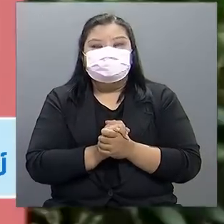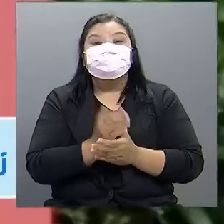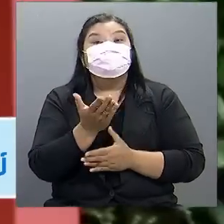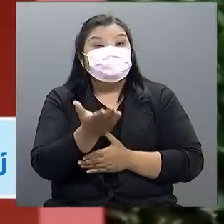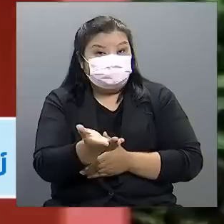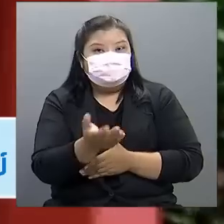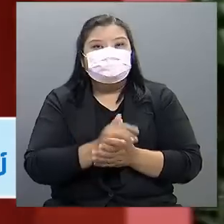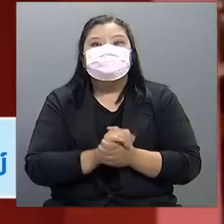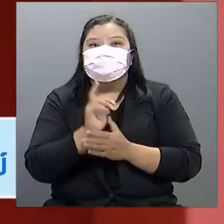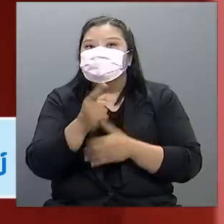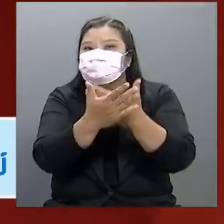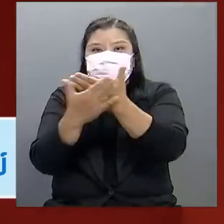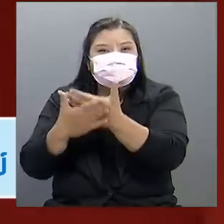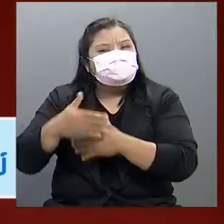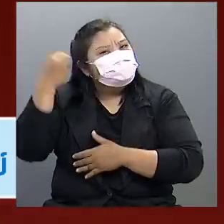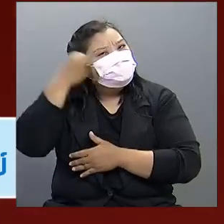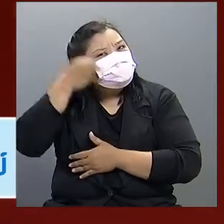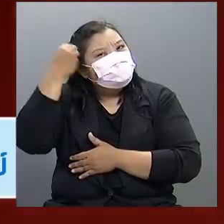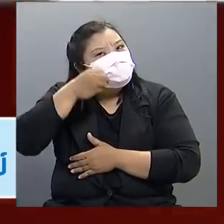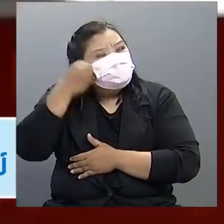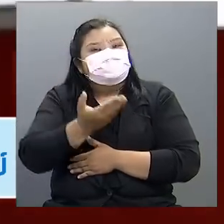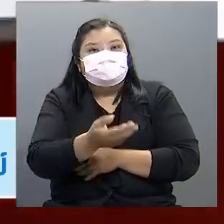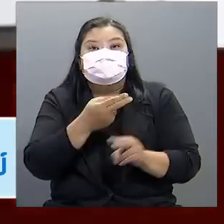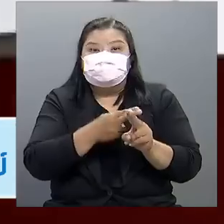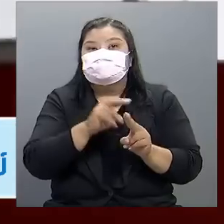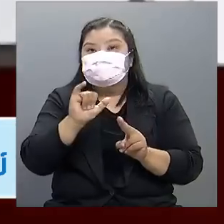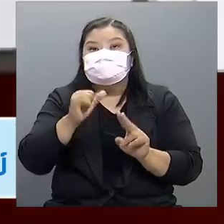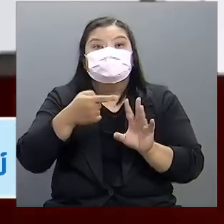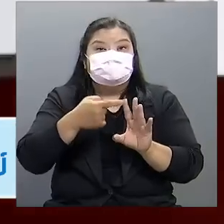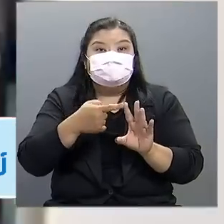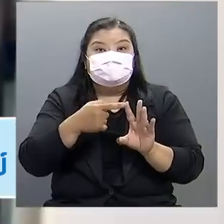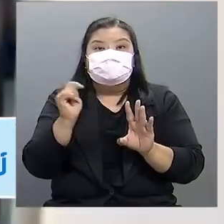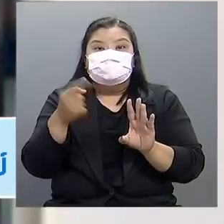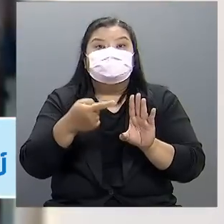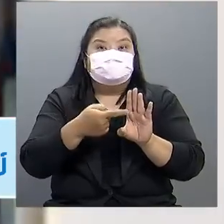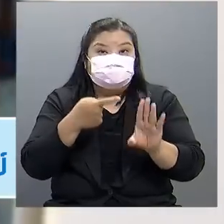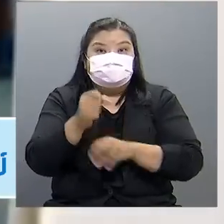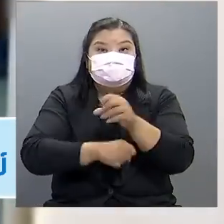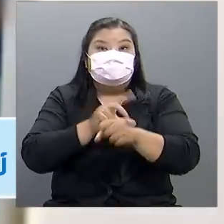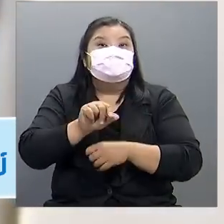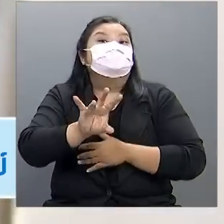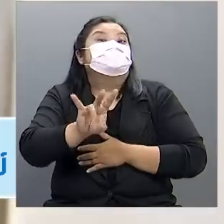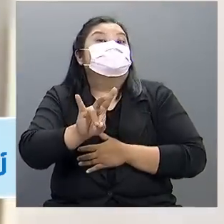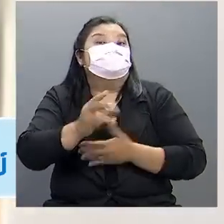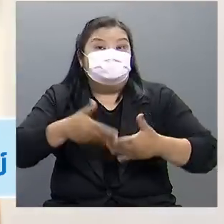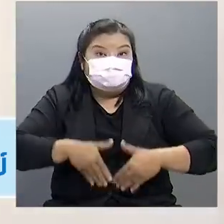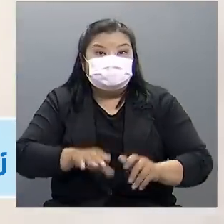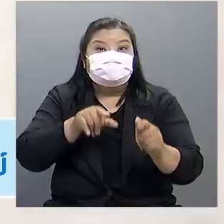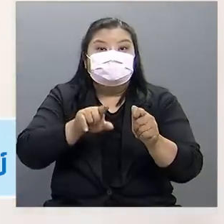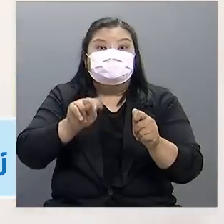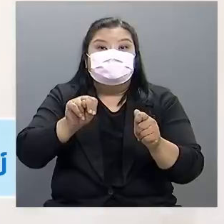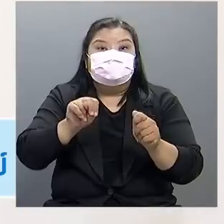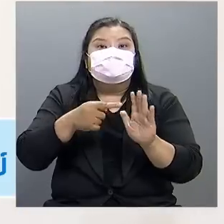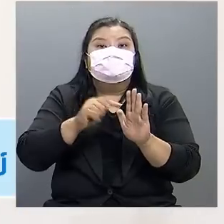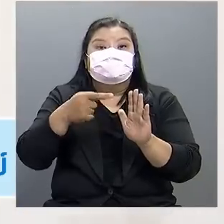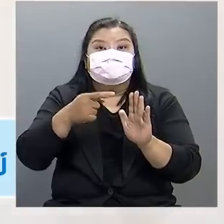องเตินภัยกรายวันอย่นางสาวยะพานีโจสัเทียยุ 37 ปี เป็นชาวอำเภอนางรองจังหวดบุรีรำ มอาชีไ